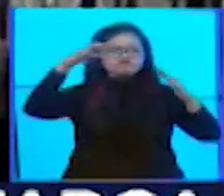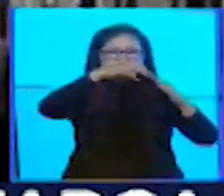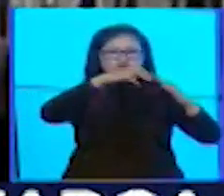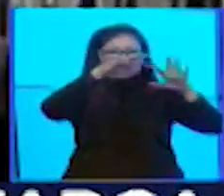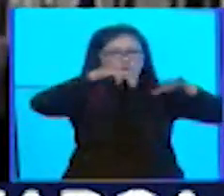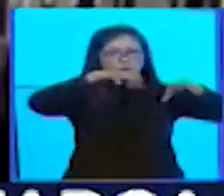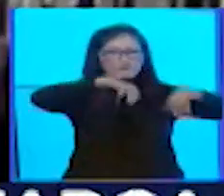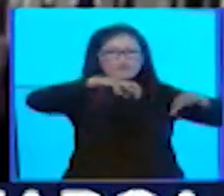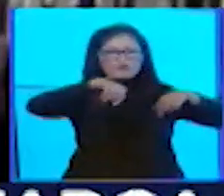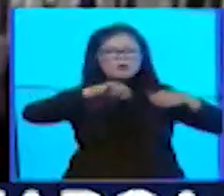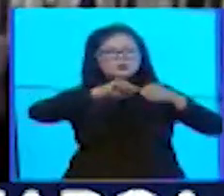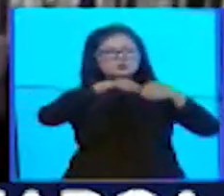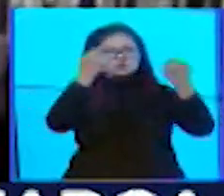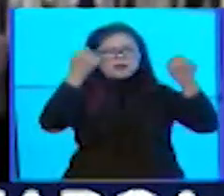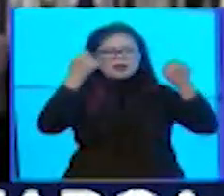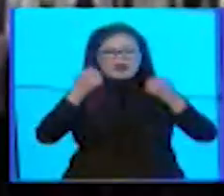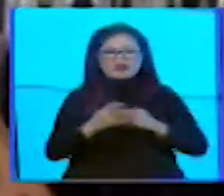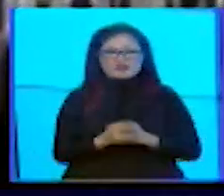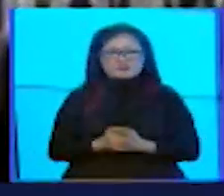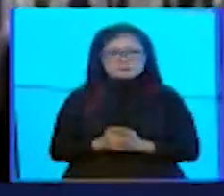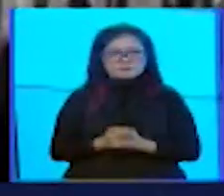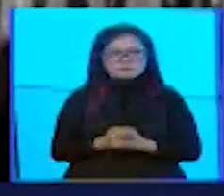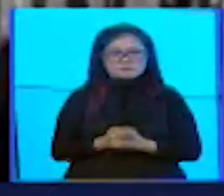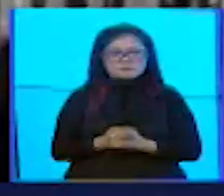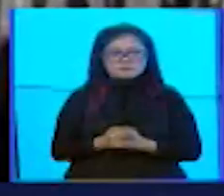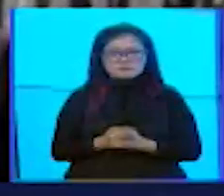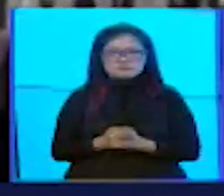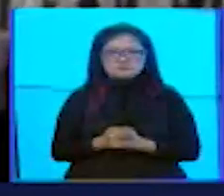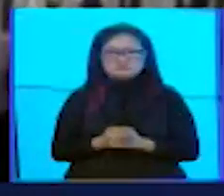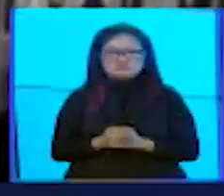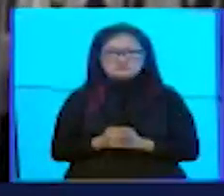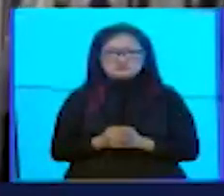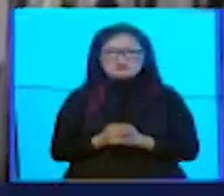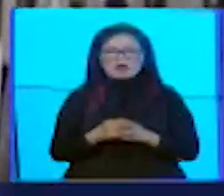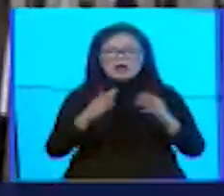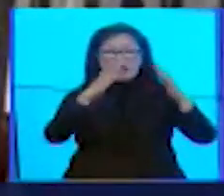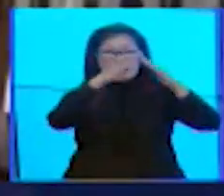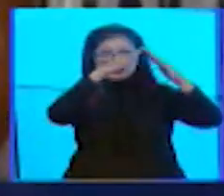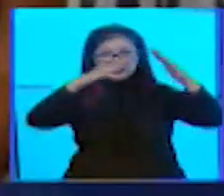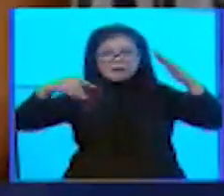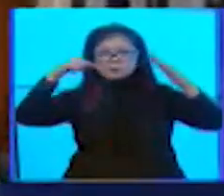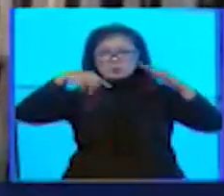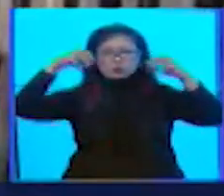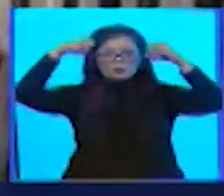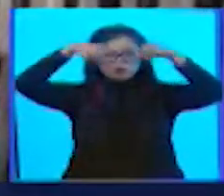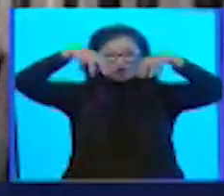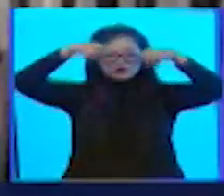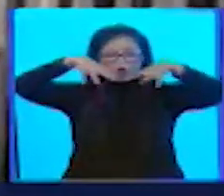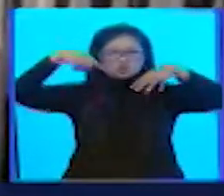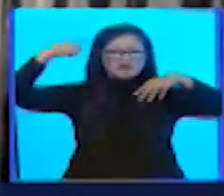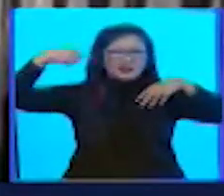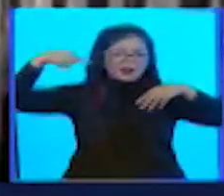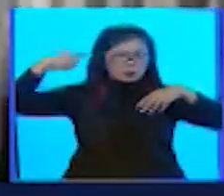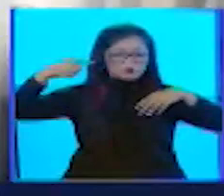Tinggi atap-atap kami ini bocoran. Habis itu belempak-lempakan atap ini. Bocor pang